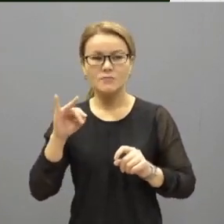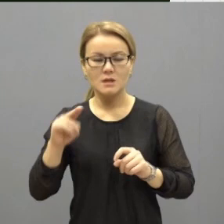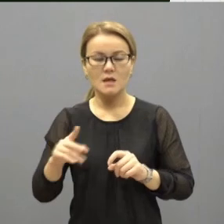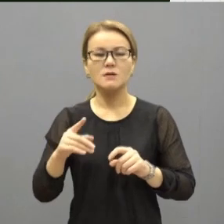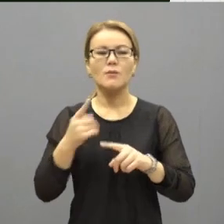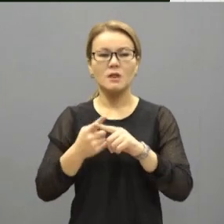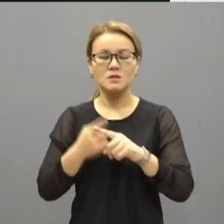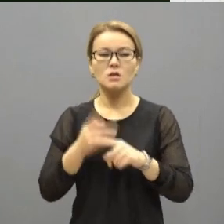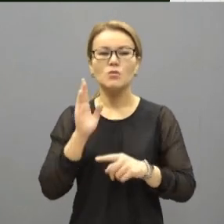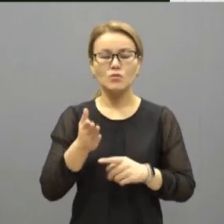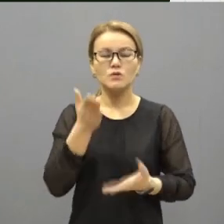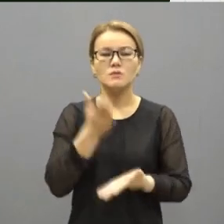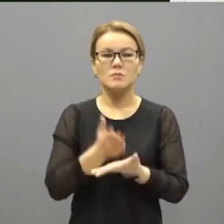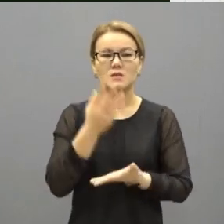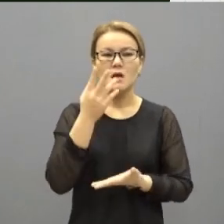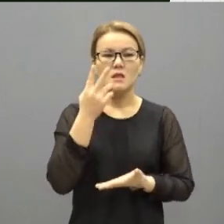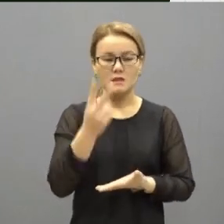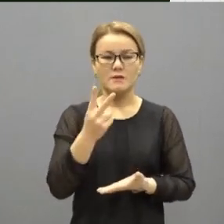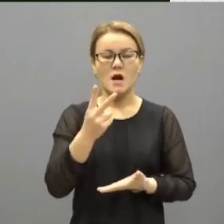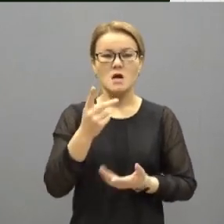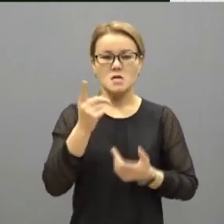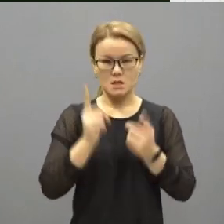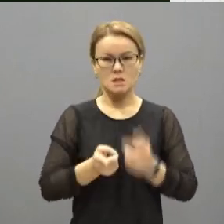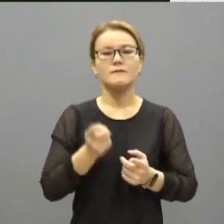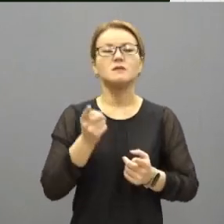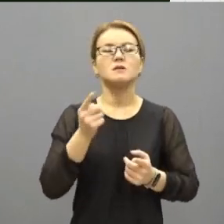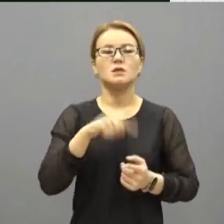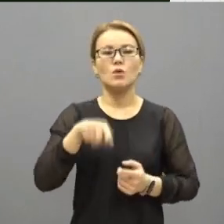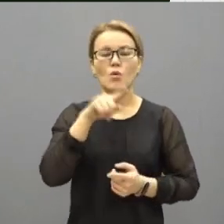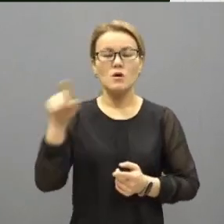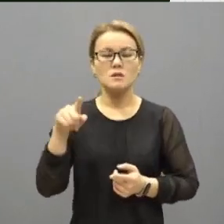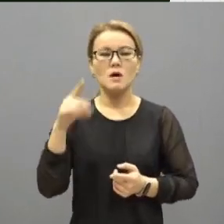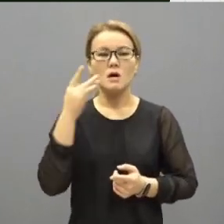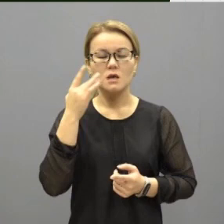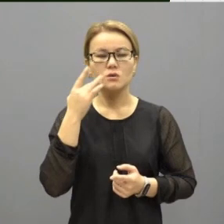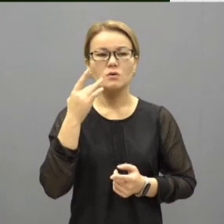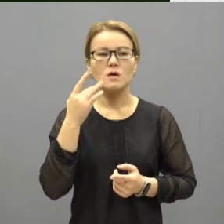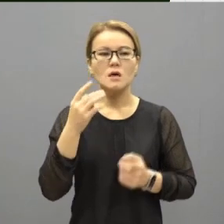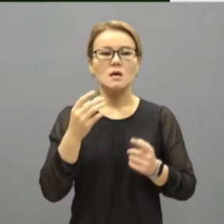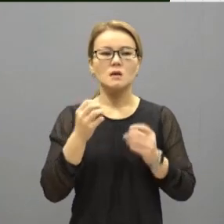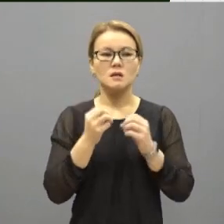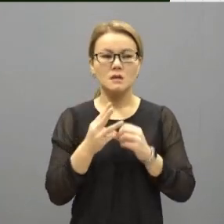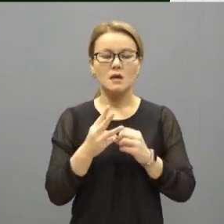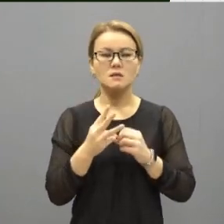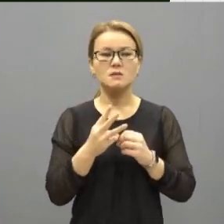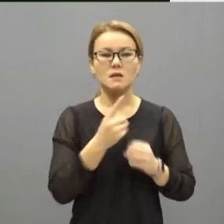будет иметь два действительных корня. Это числа 13 и 1.